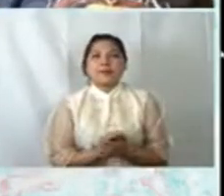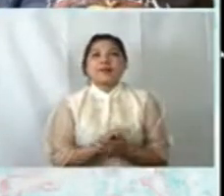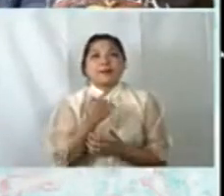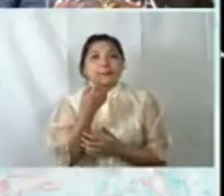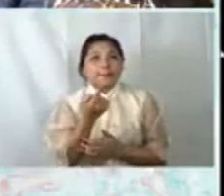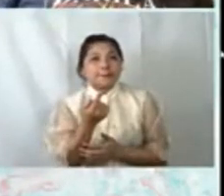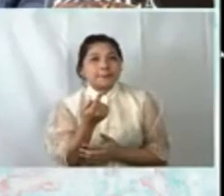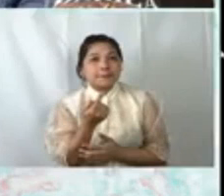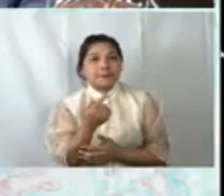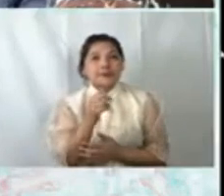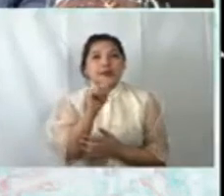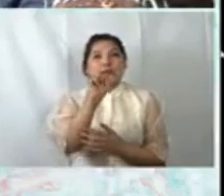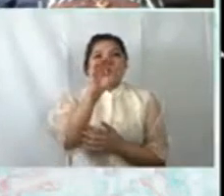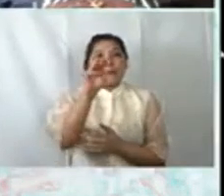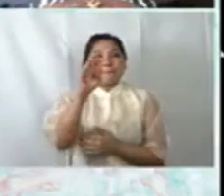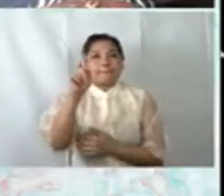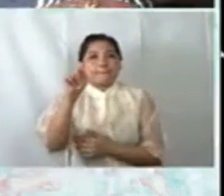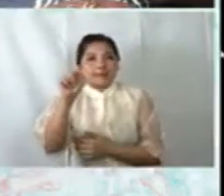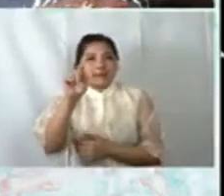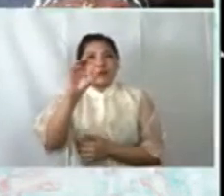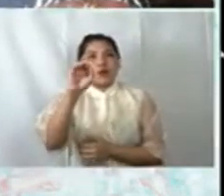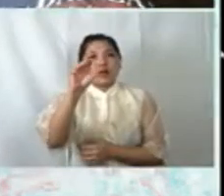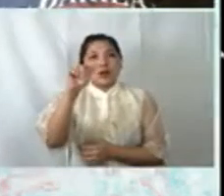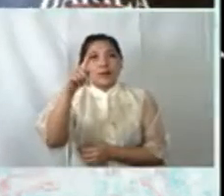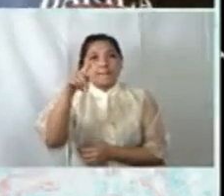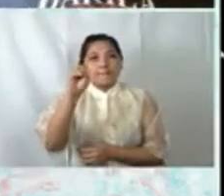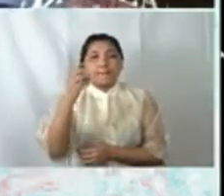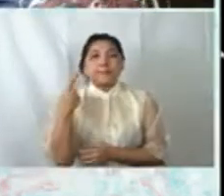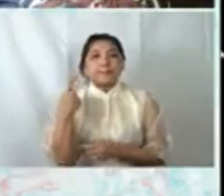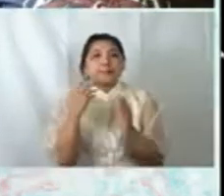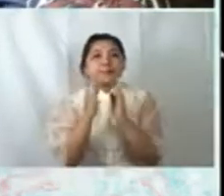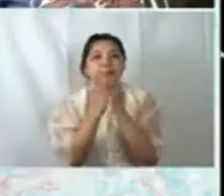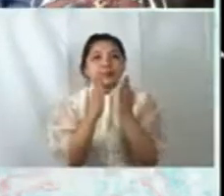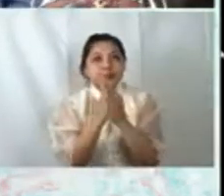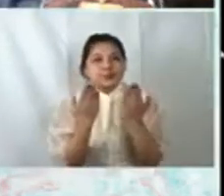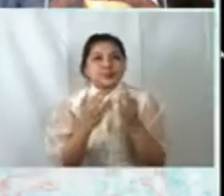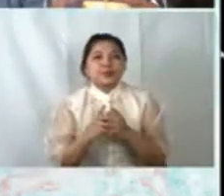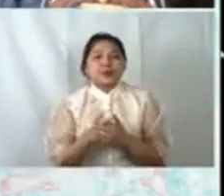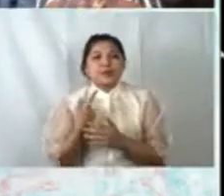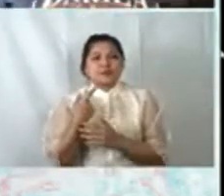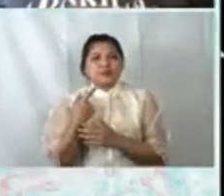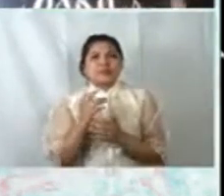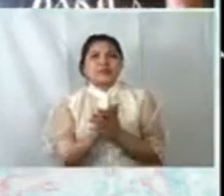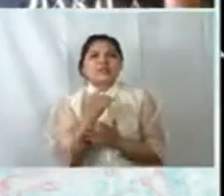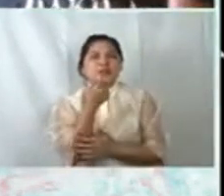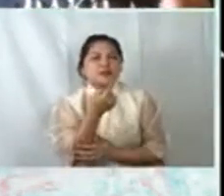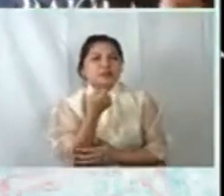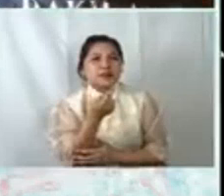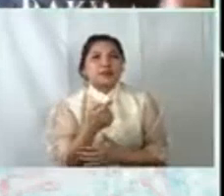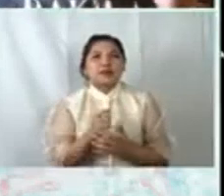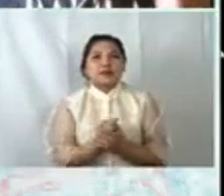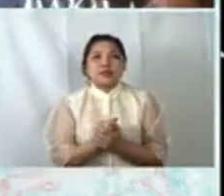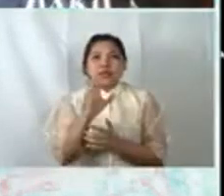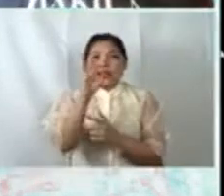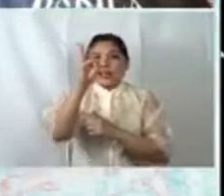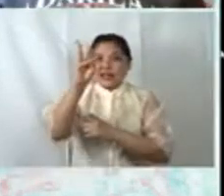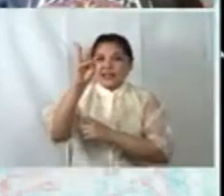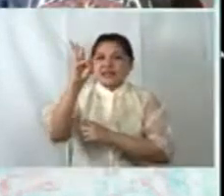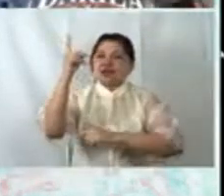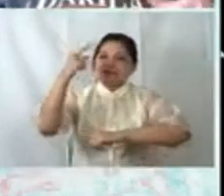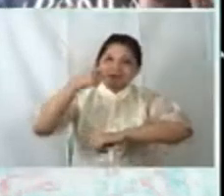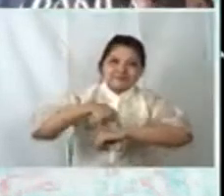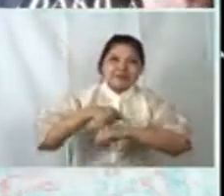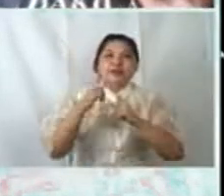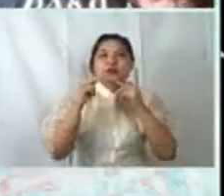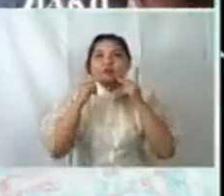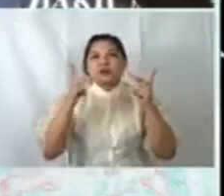Humberto Campo, meron siyang aklat na bahagi ng kanyang Looking Back series na nagsasabing 6 na beses pong pinroklama